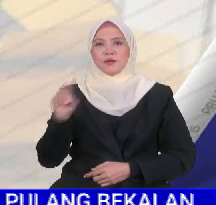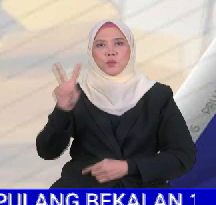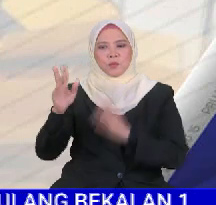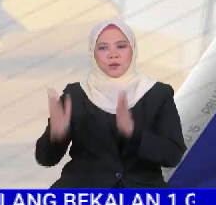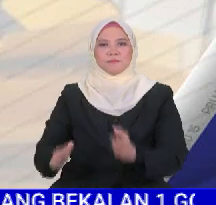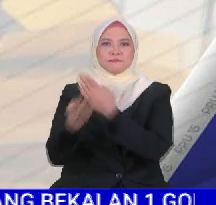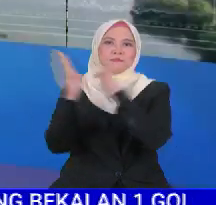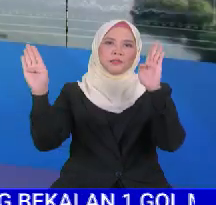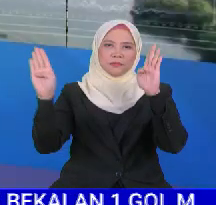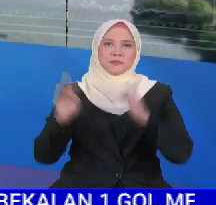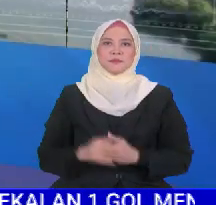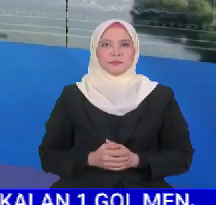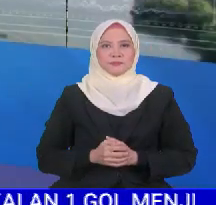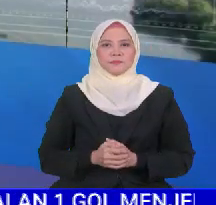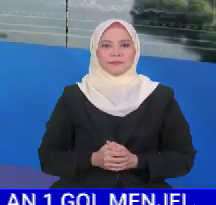bebas